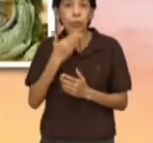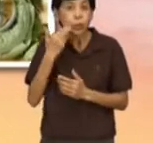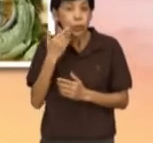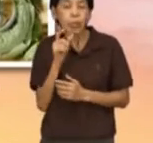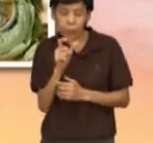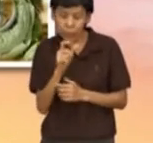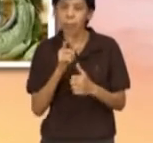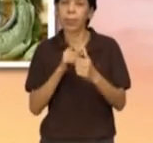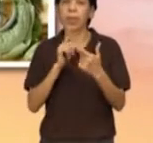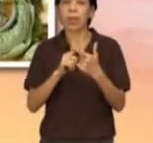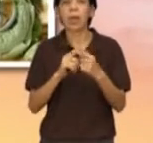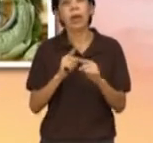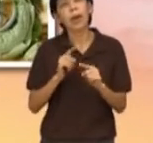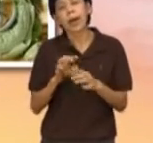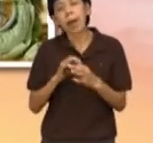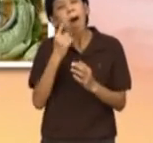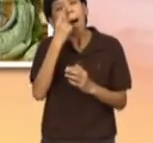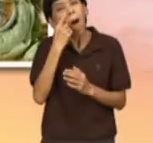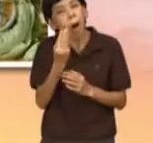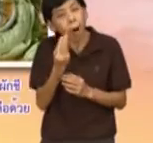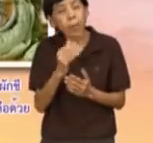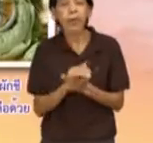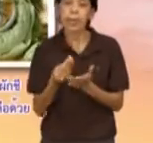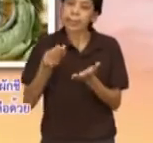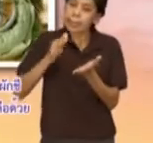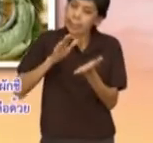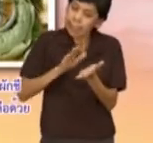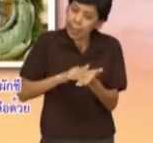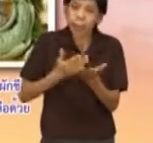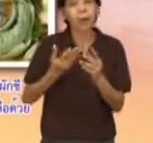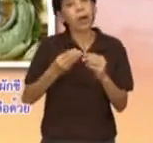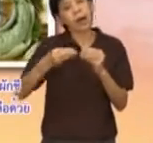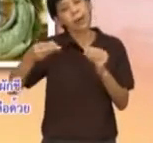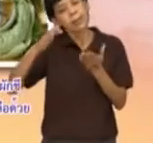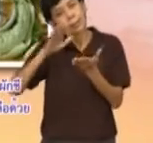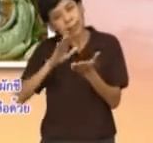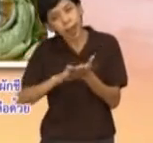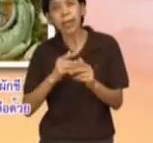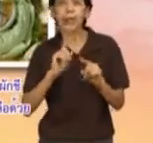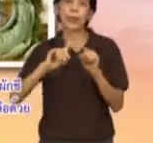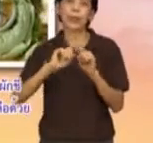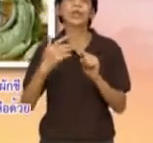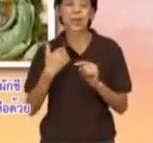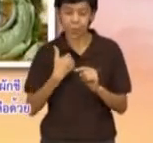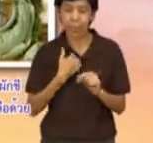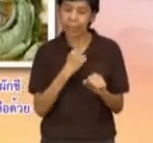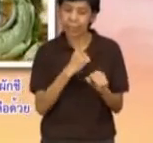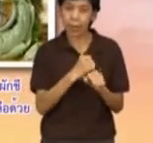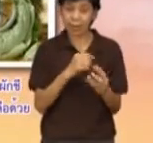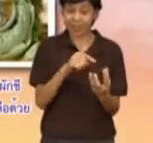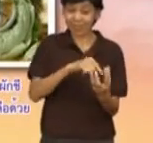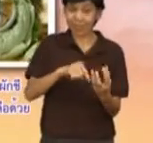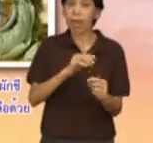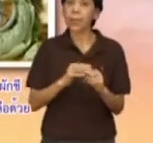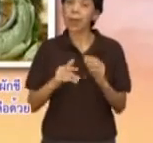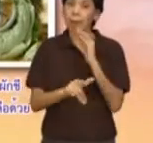มีพริกมีหอมมีกระเทียมค่ะ นี่คือในส่วนของเครื่องแกงใช่มั้ยคะ ใช่ค่ะ ค่ะ เครื่องแกงที่เราใส่ในหอบกัน ก็มี